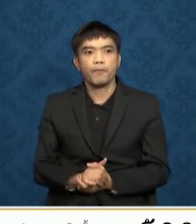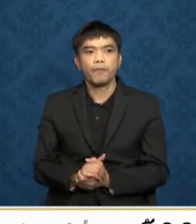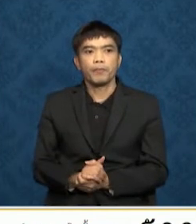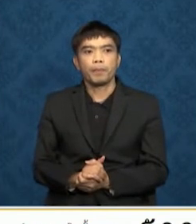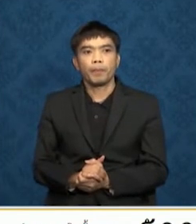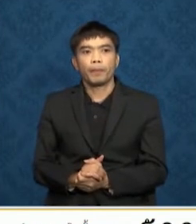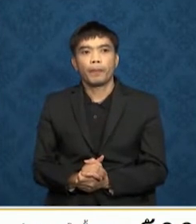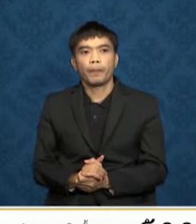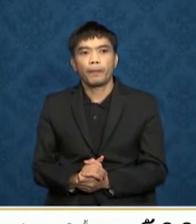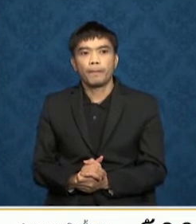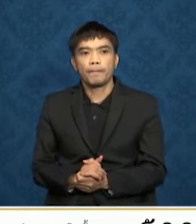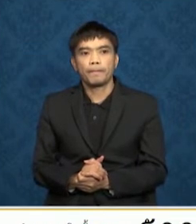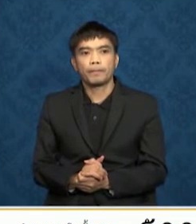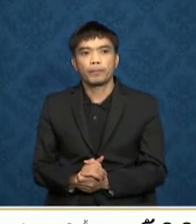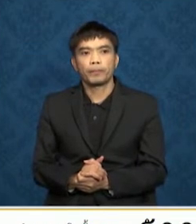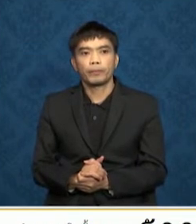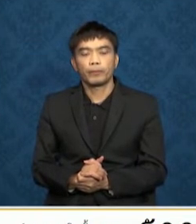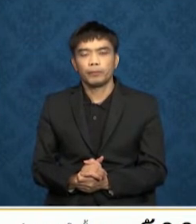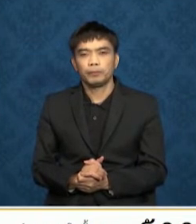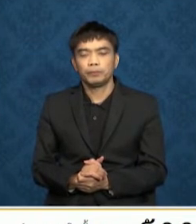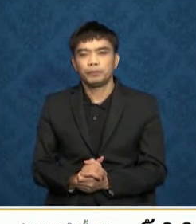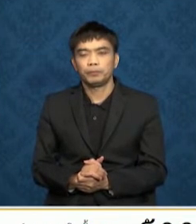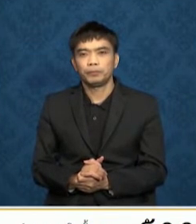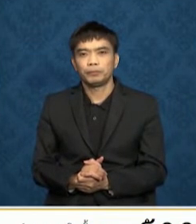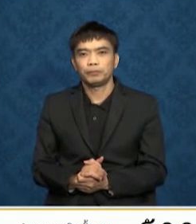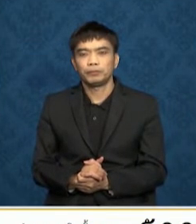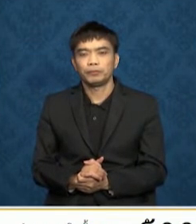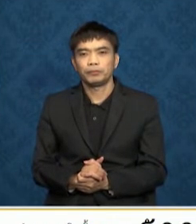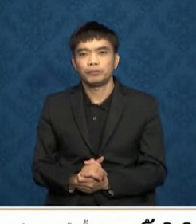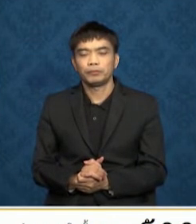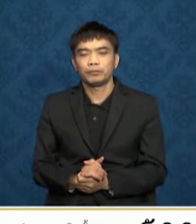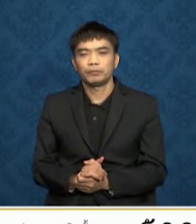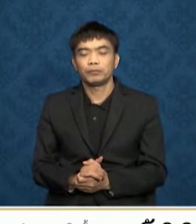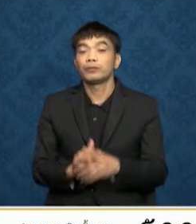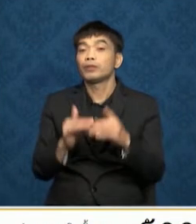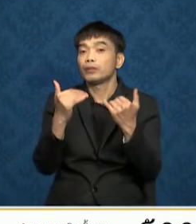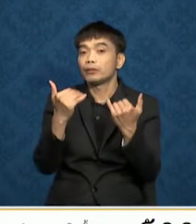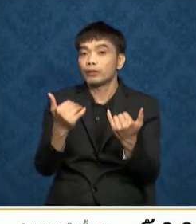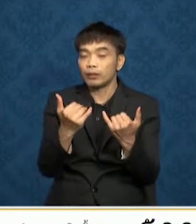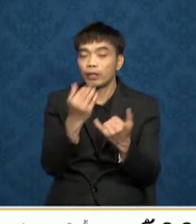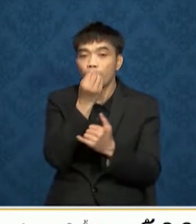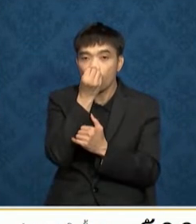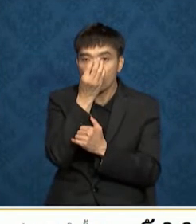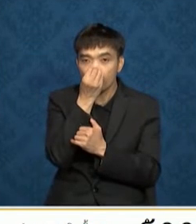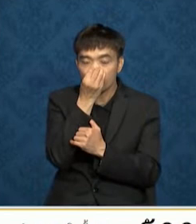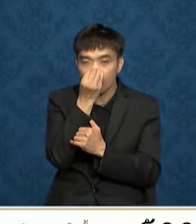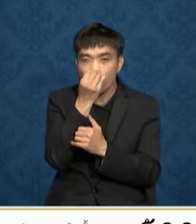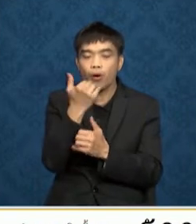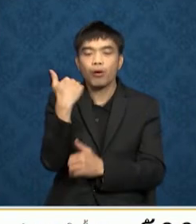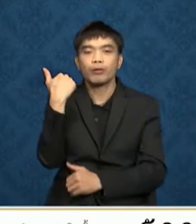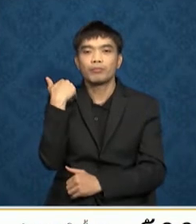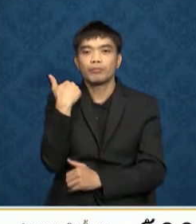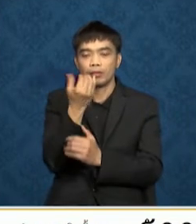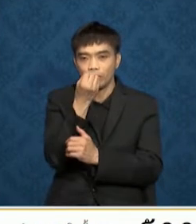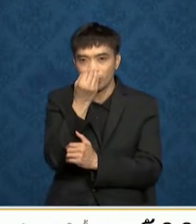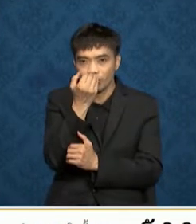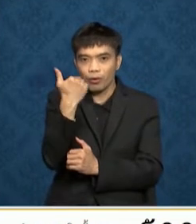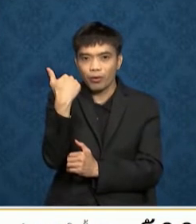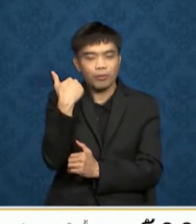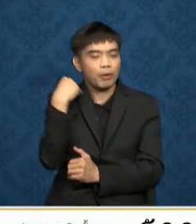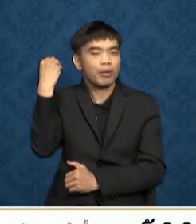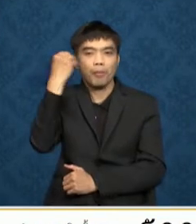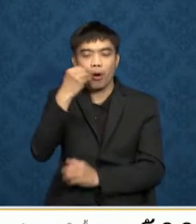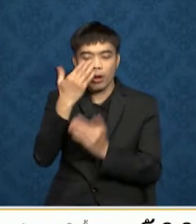ท่านประธานครับสัดส่วนดอกเบี้ยต่อรายได้มีแนวโน้มที่ที่จะสูงขึ้นต่อเนื่องทุกปี